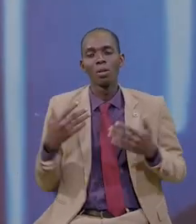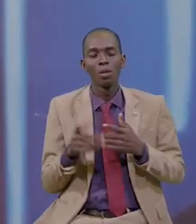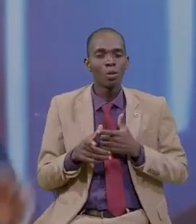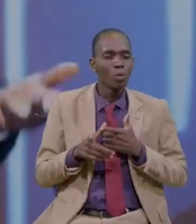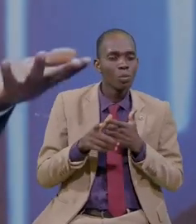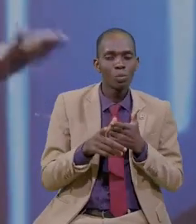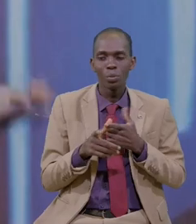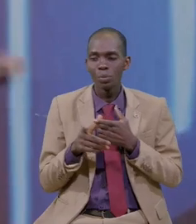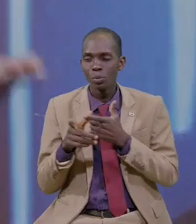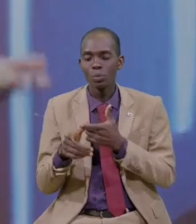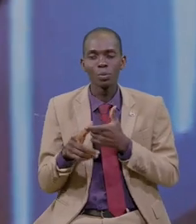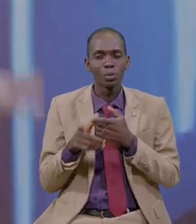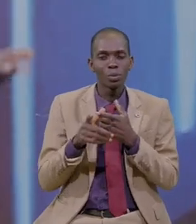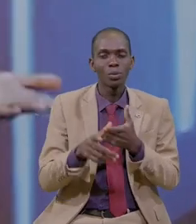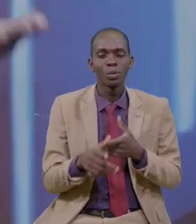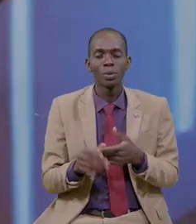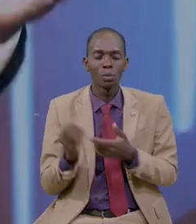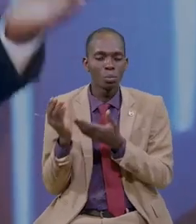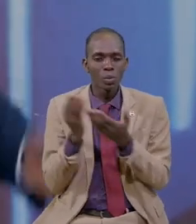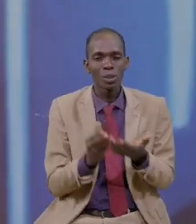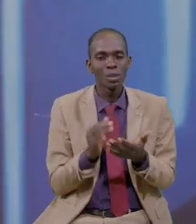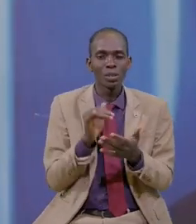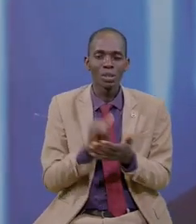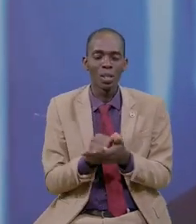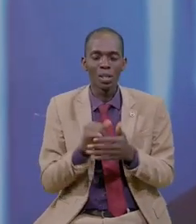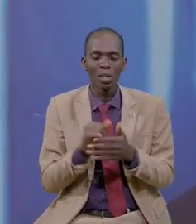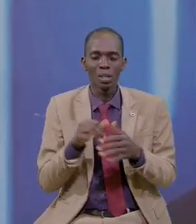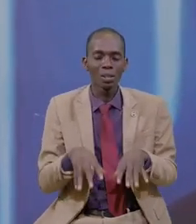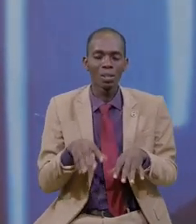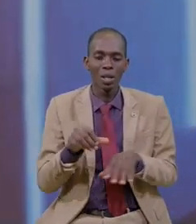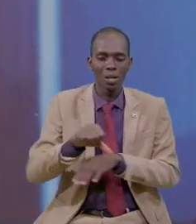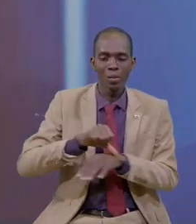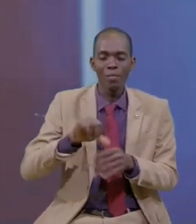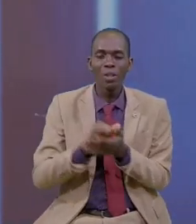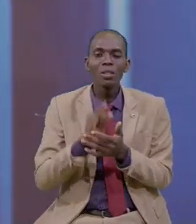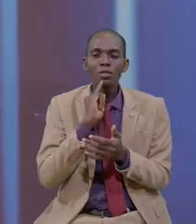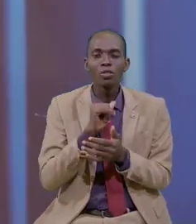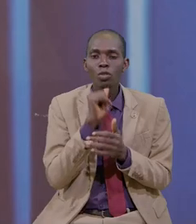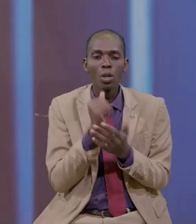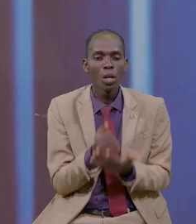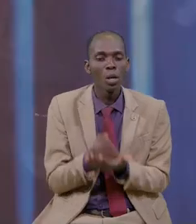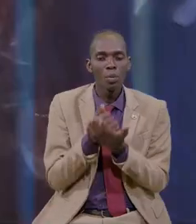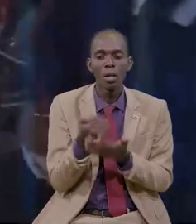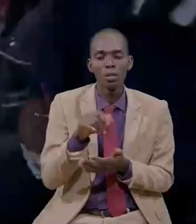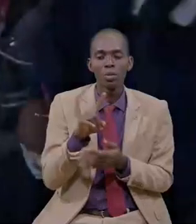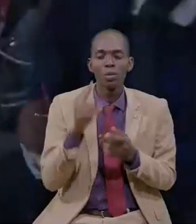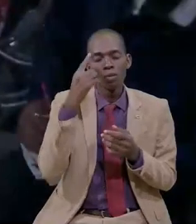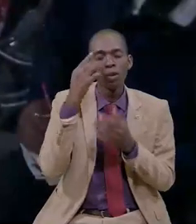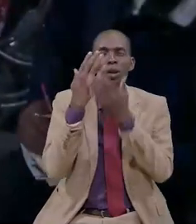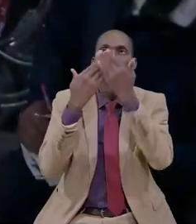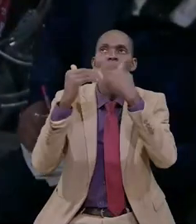et poussant un type d'onction qui ne prépare personne pour le ciel. Dieu va t'aider.